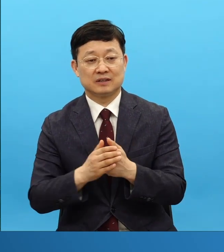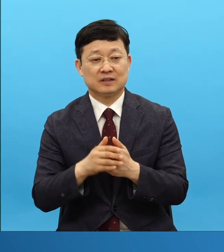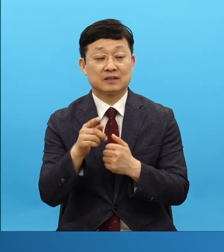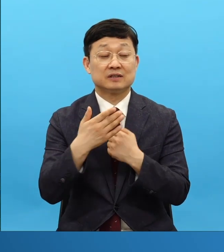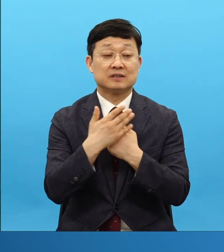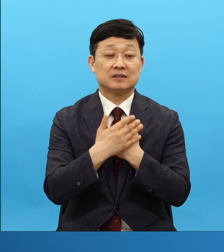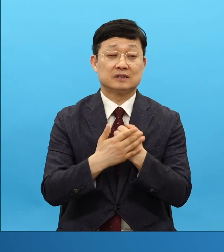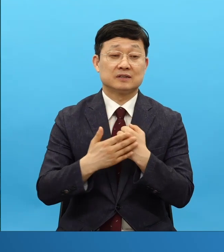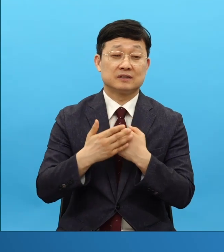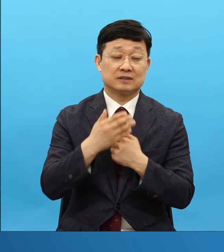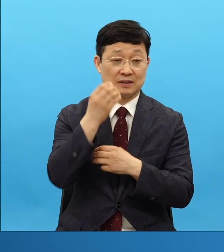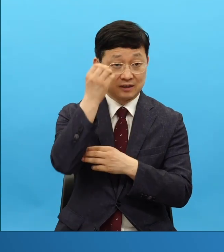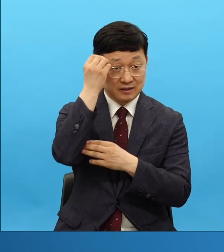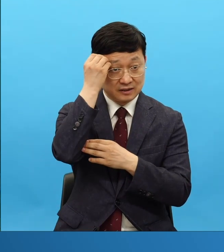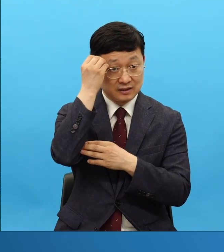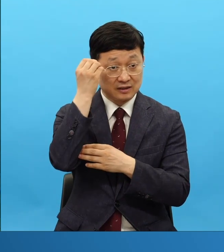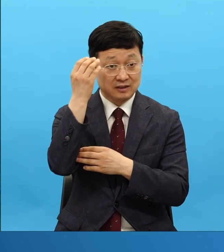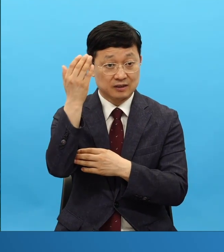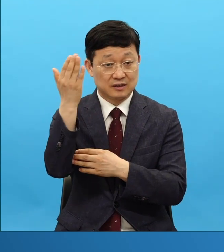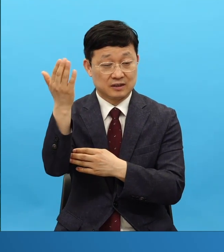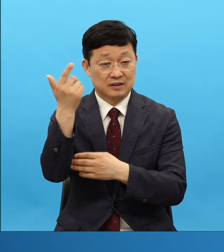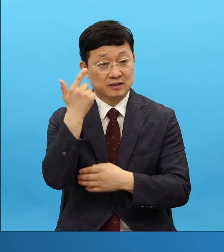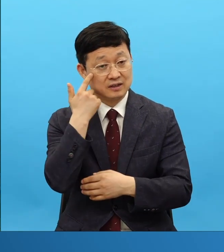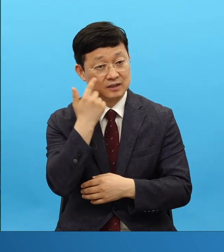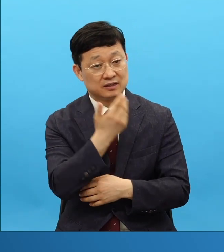사했으니 그대